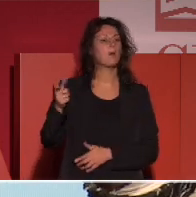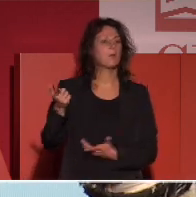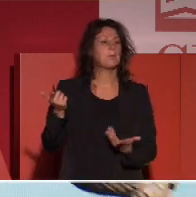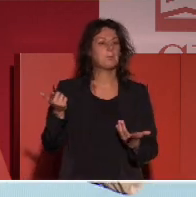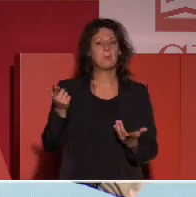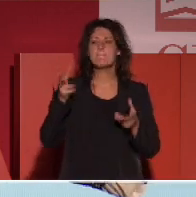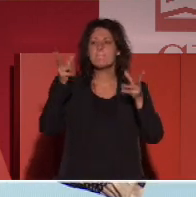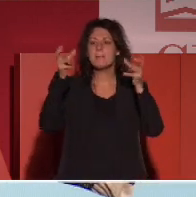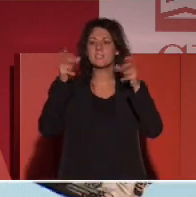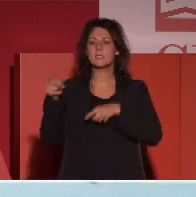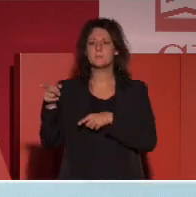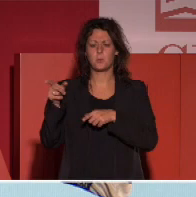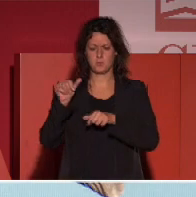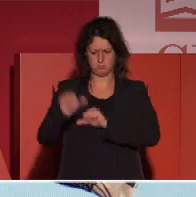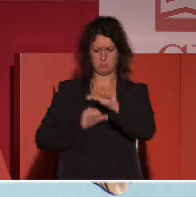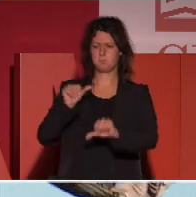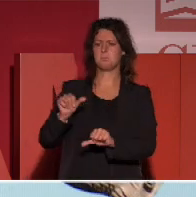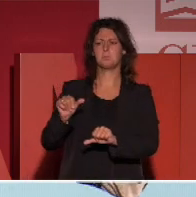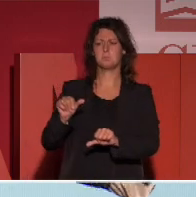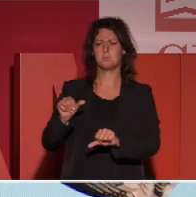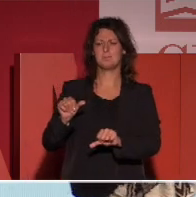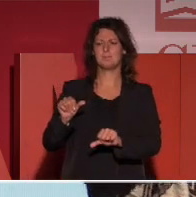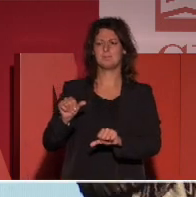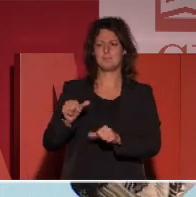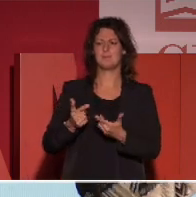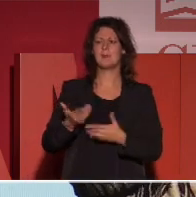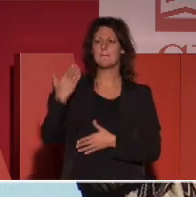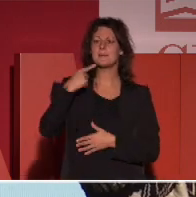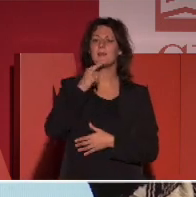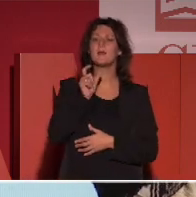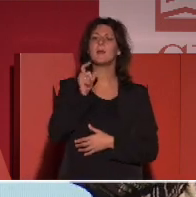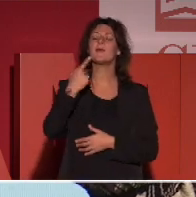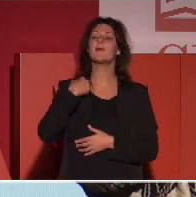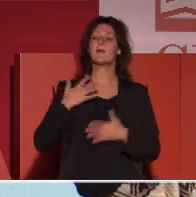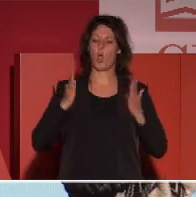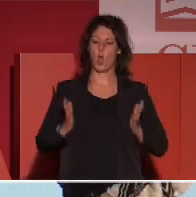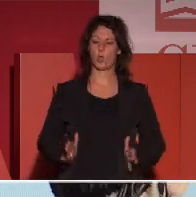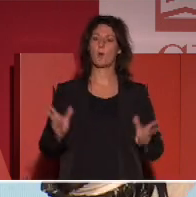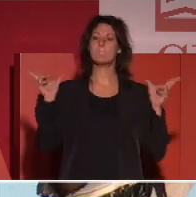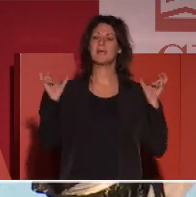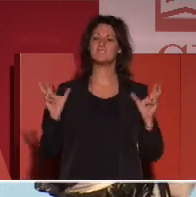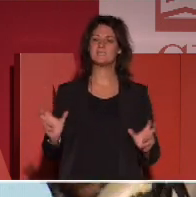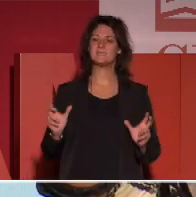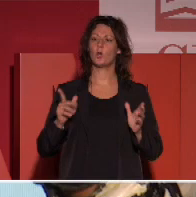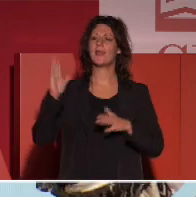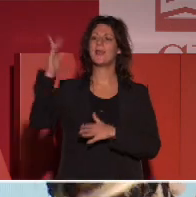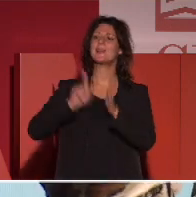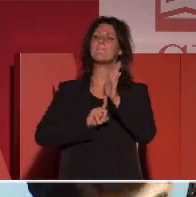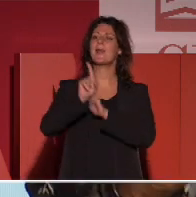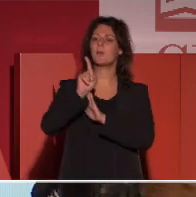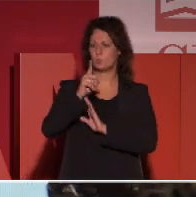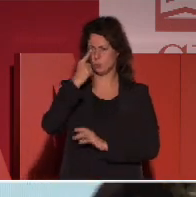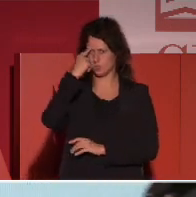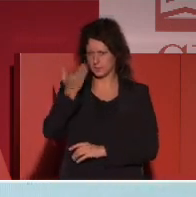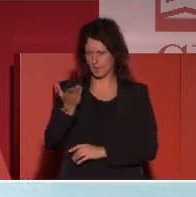da un po di anni a questa parte è stata inserita la cosa delle temperature percepite del clima percepito che è